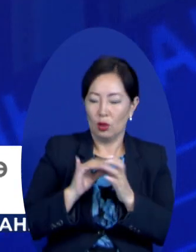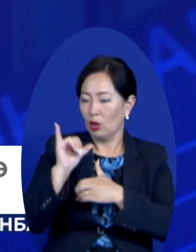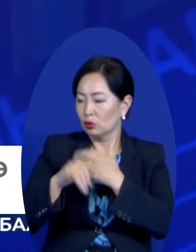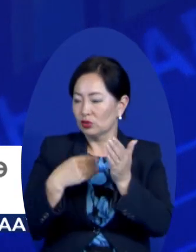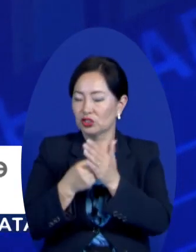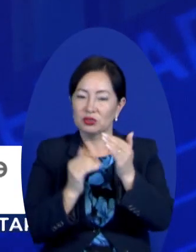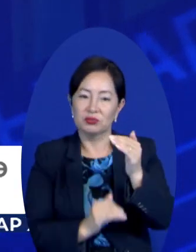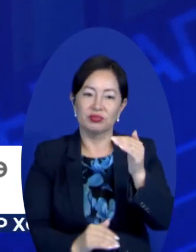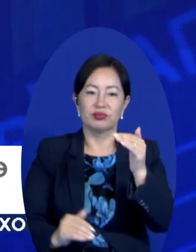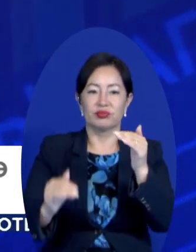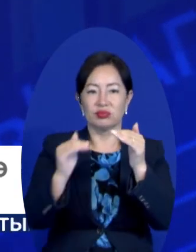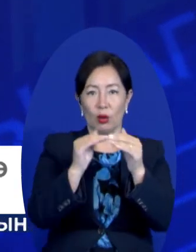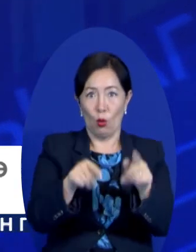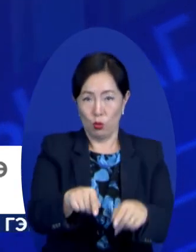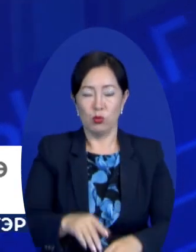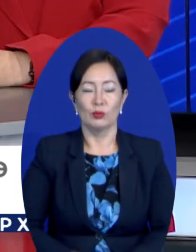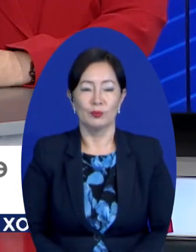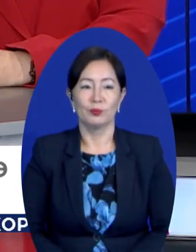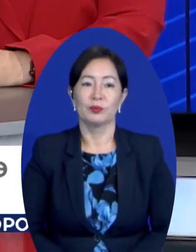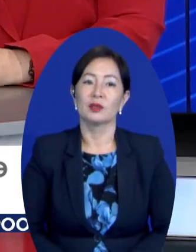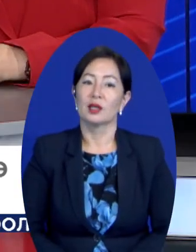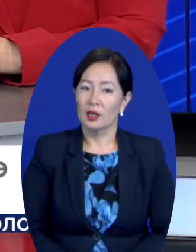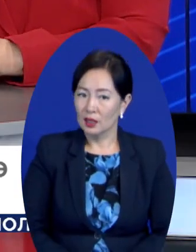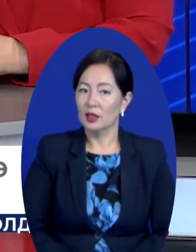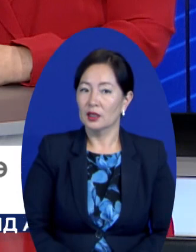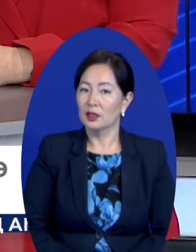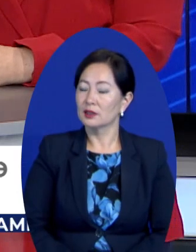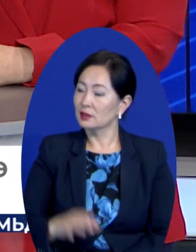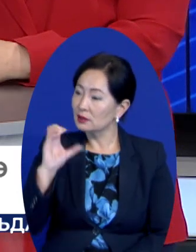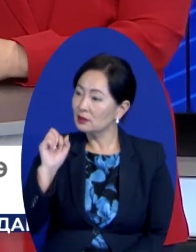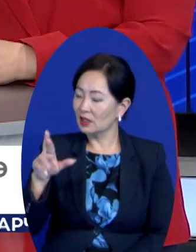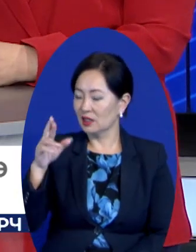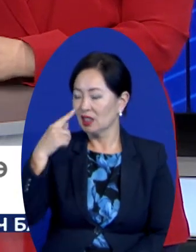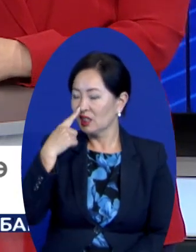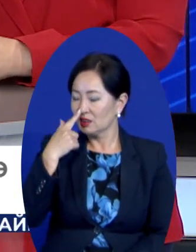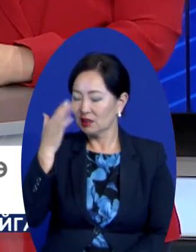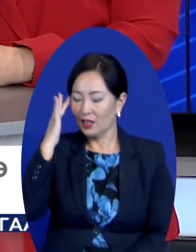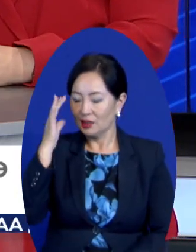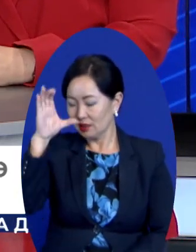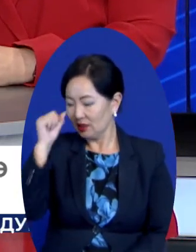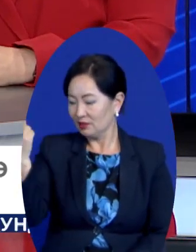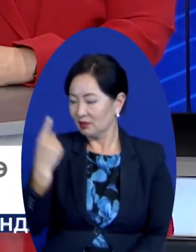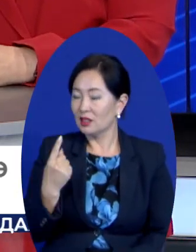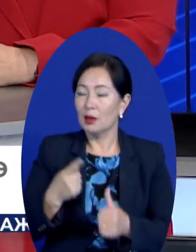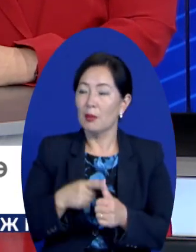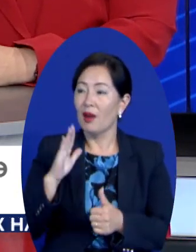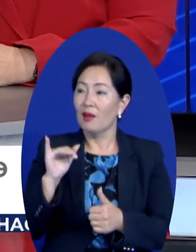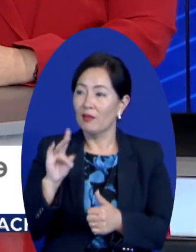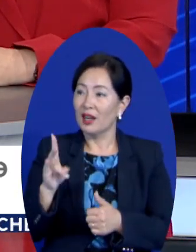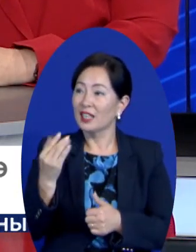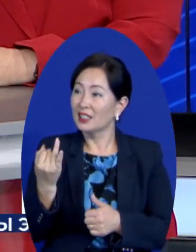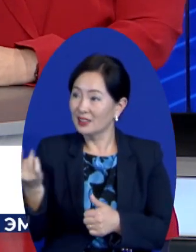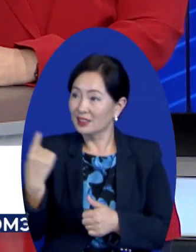рүү ерөөхдөө орсон гэж үзэж байна. Тэгэхээр саяхан бүгд найрамдахтад ард улсын гадаад хэргийн сайд Вангийн манай улсад айлчилсан. Тэгэхээр энэ